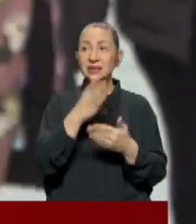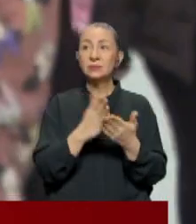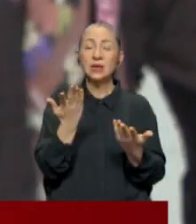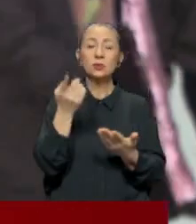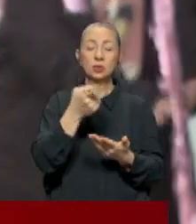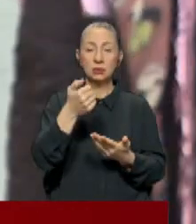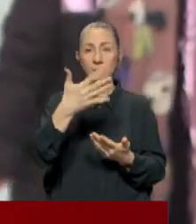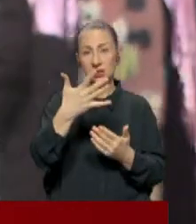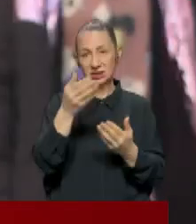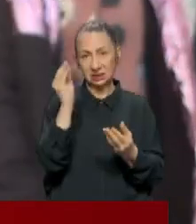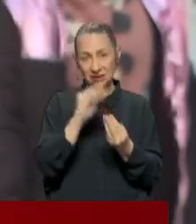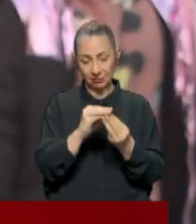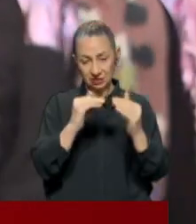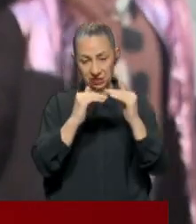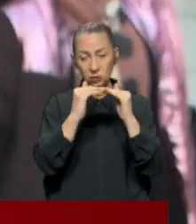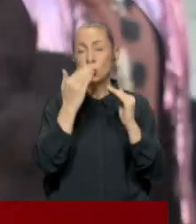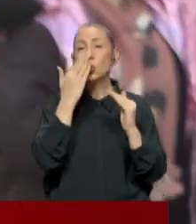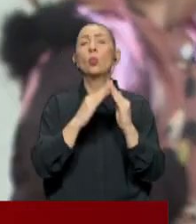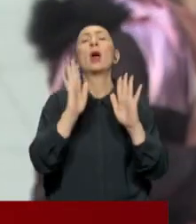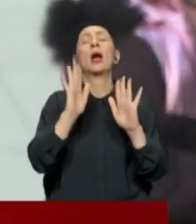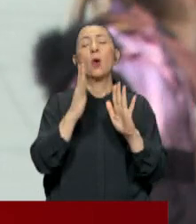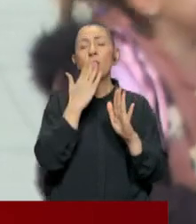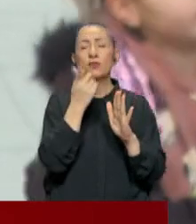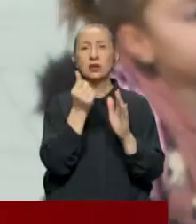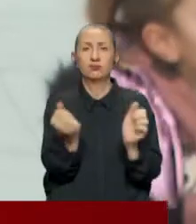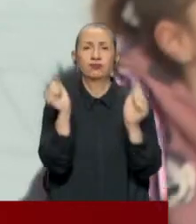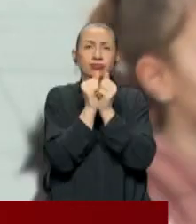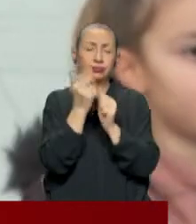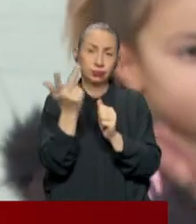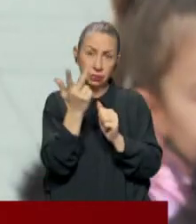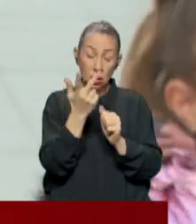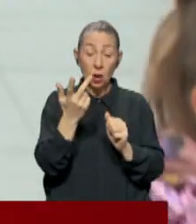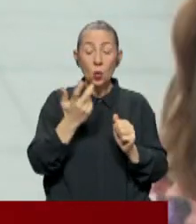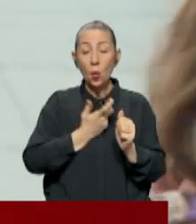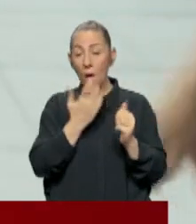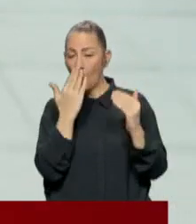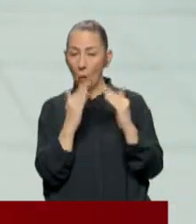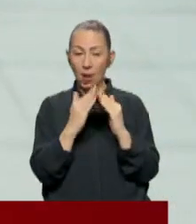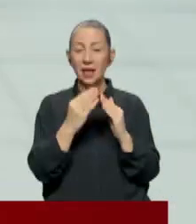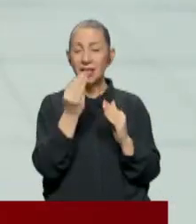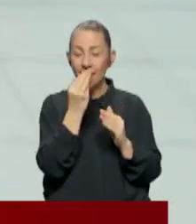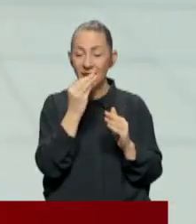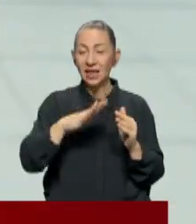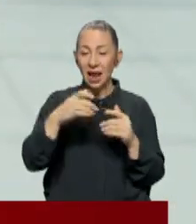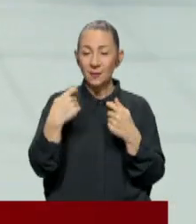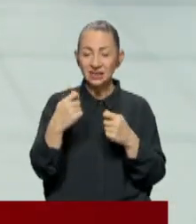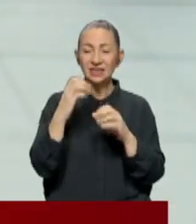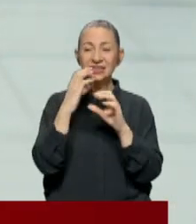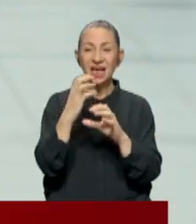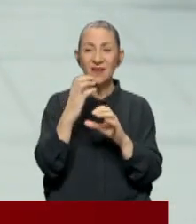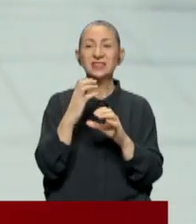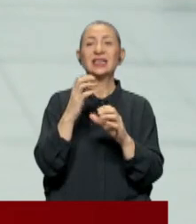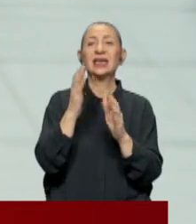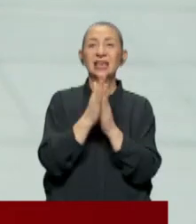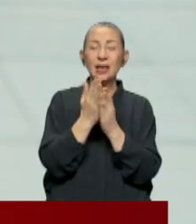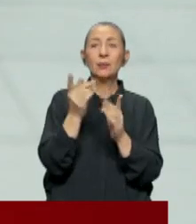zaten %65'lik zam sınırına uymayarak okul fiyatlarını katlıyor. Kurala uyanlarsa yemek, genel gider, servis,